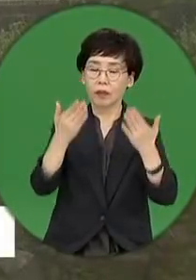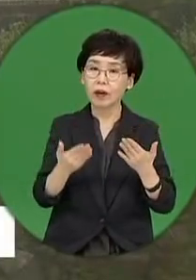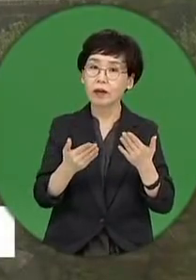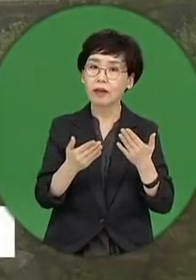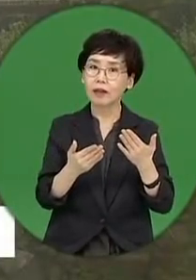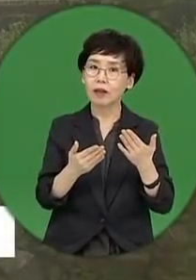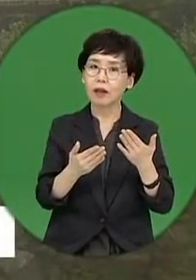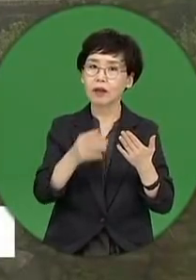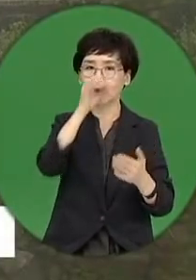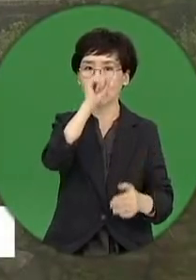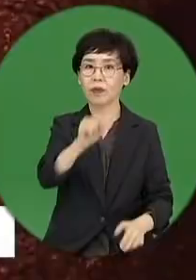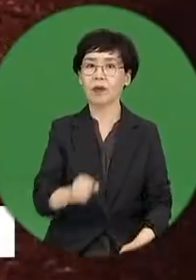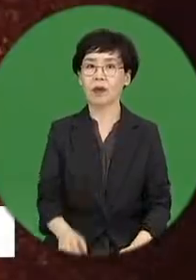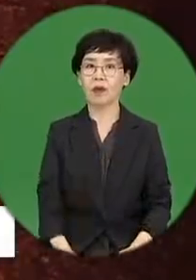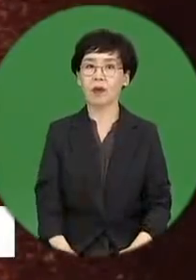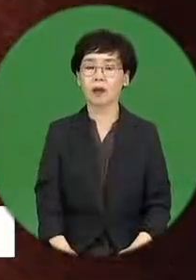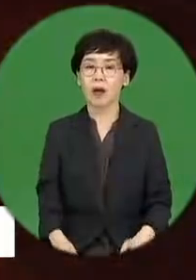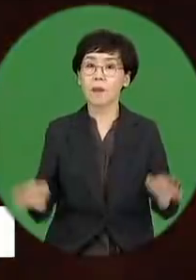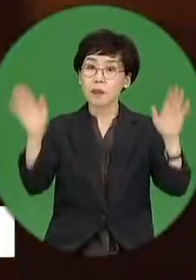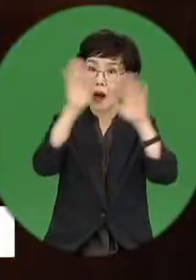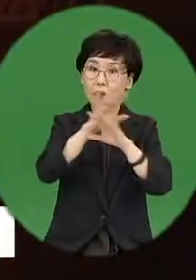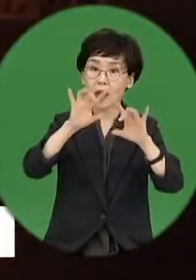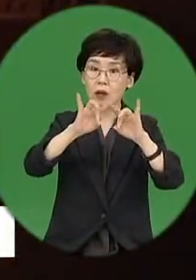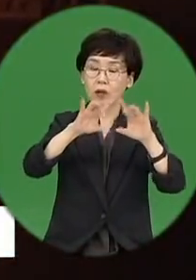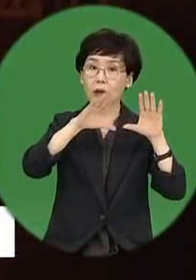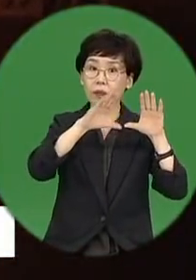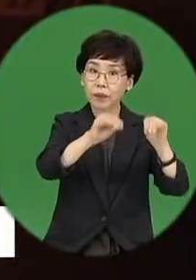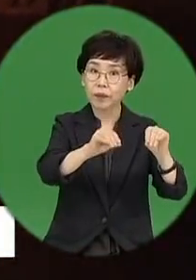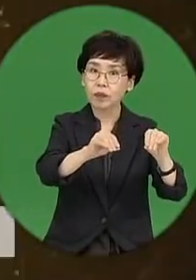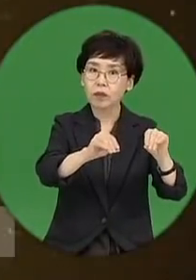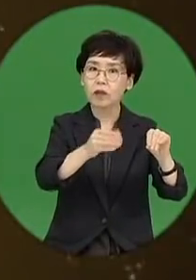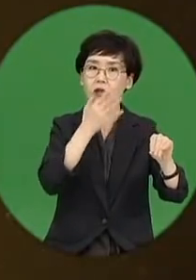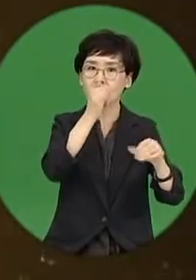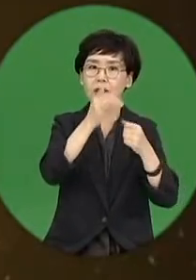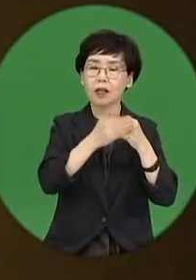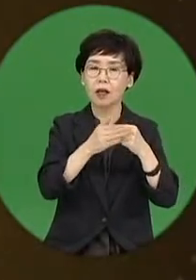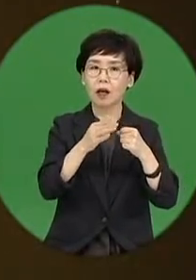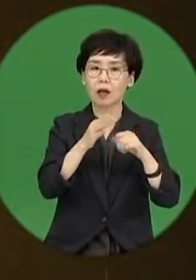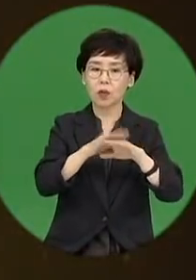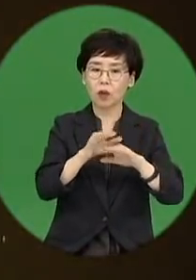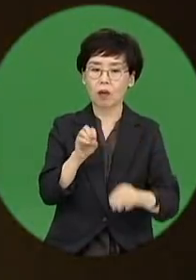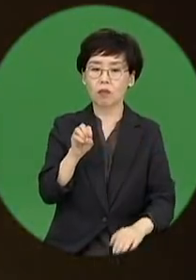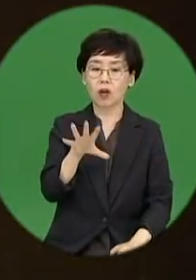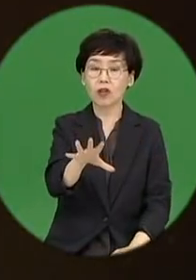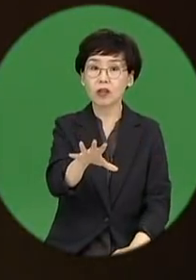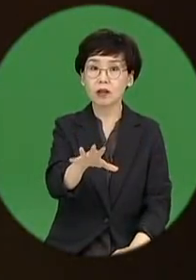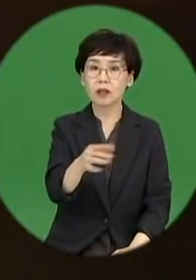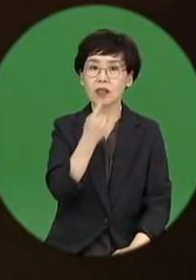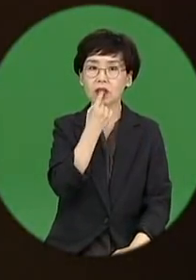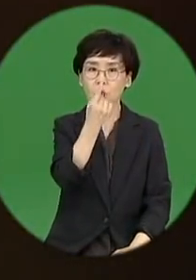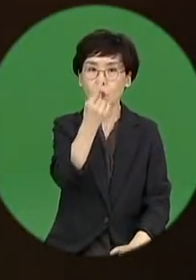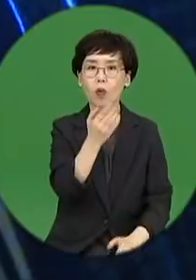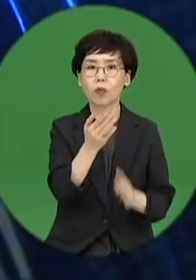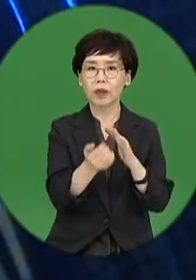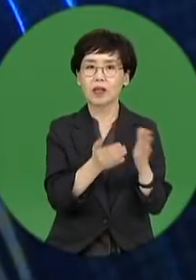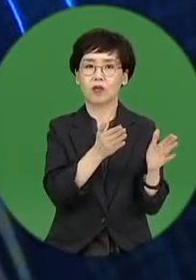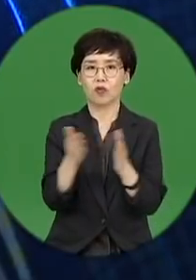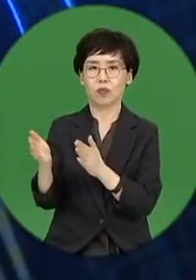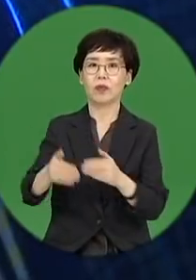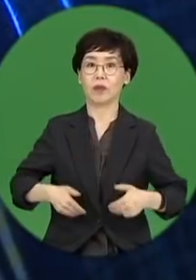예방하는 요령입니다. 야간에 전기가 끊길 때 대비해 손전등이나 양초를 미리 준비하는 것도 잊지